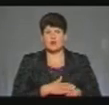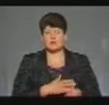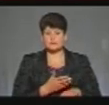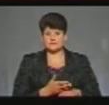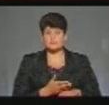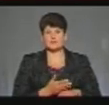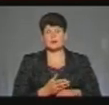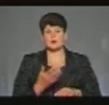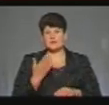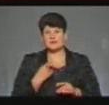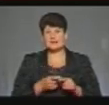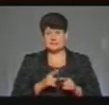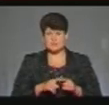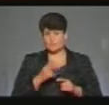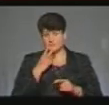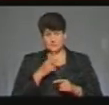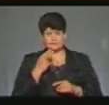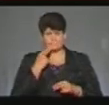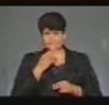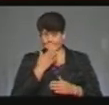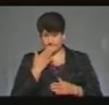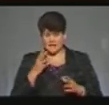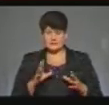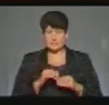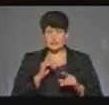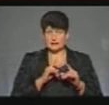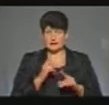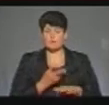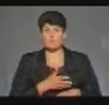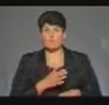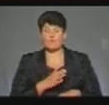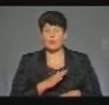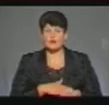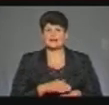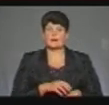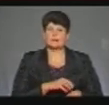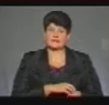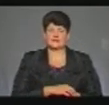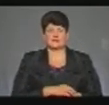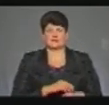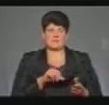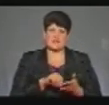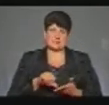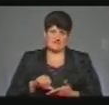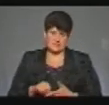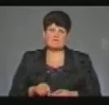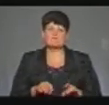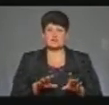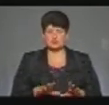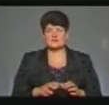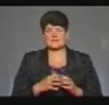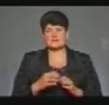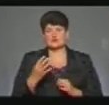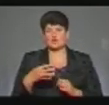методів. Врешті, коли це виявилось найефективніше, на спільній нараді польських радянських представників було вирішено, що всередині